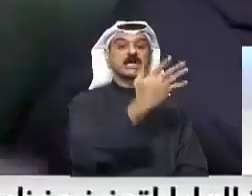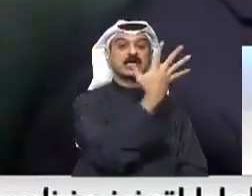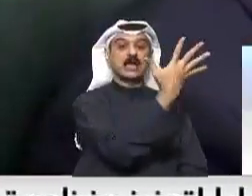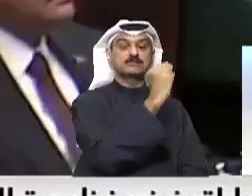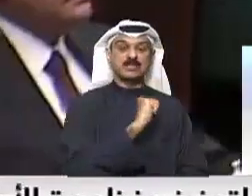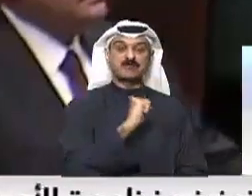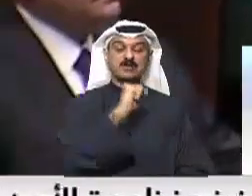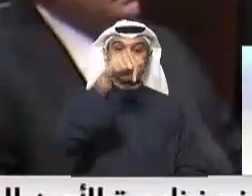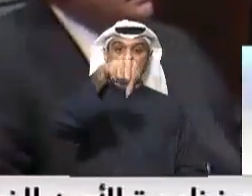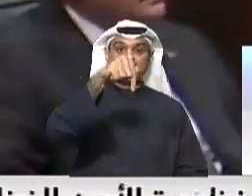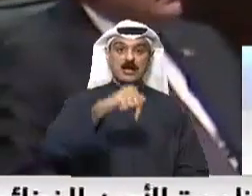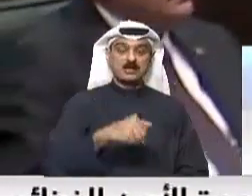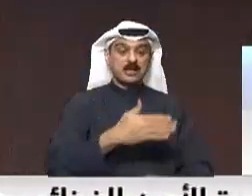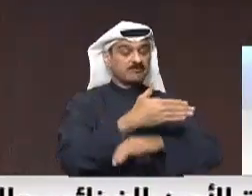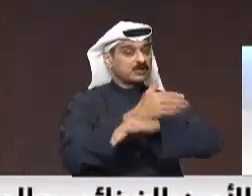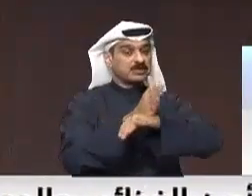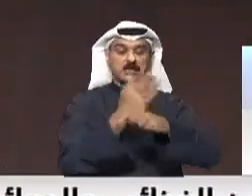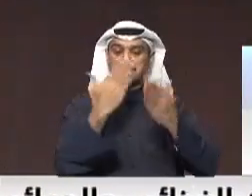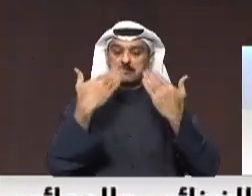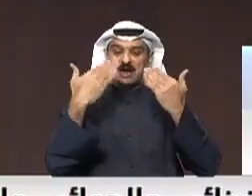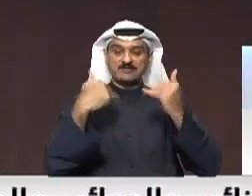توقعات بتاجيلها